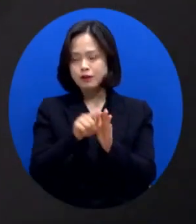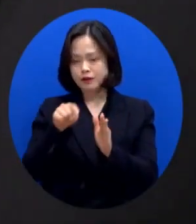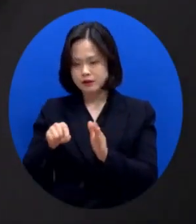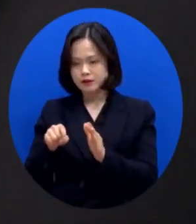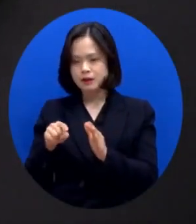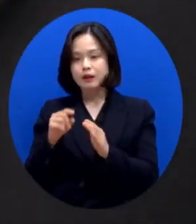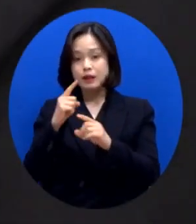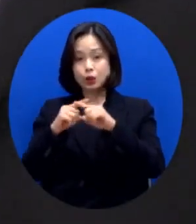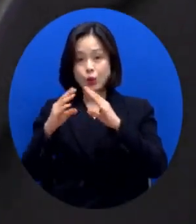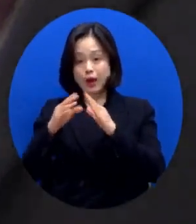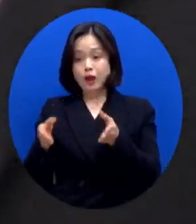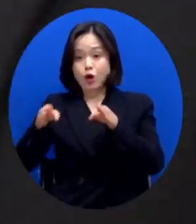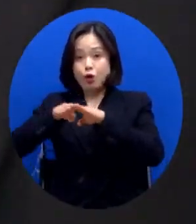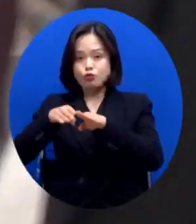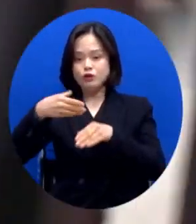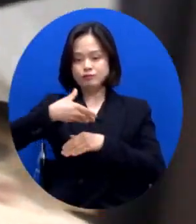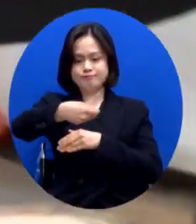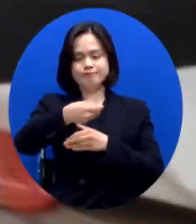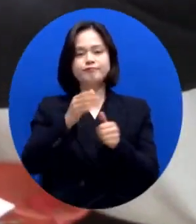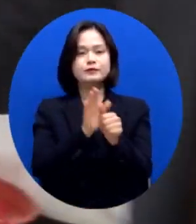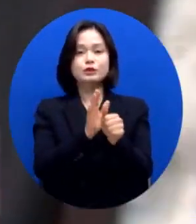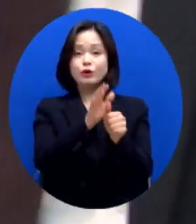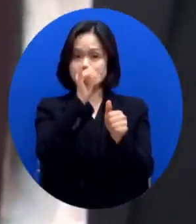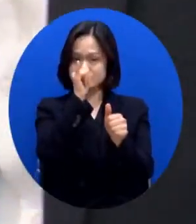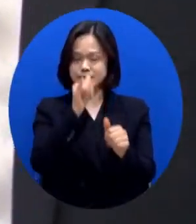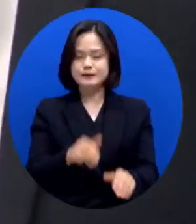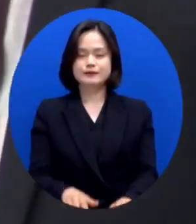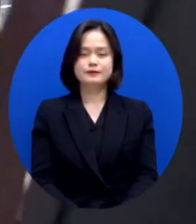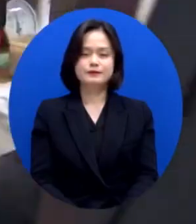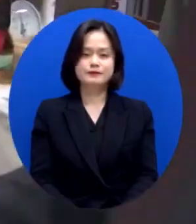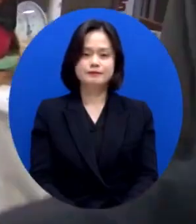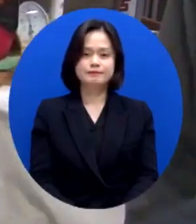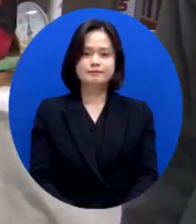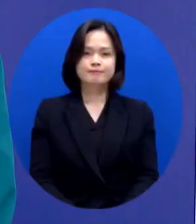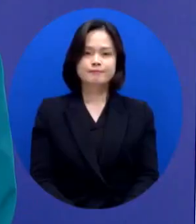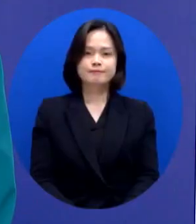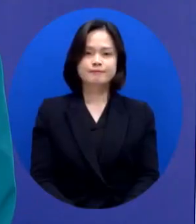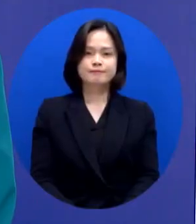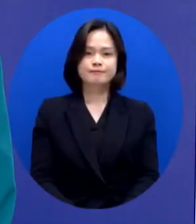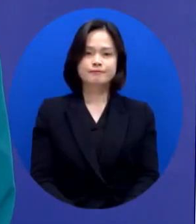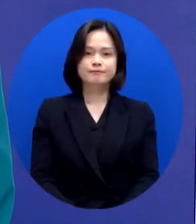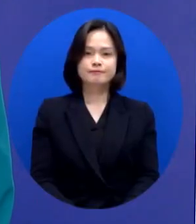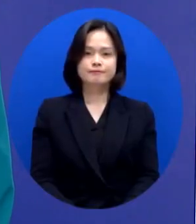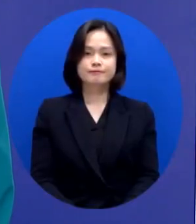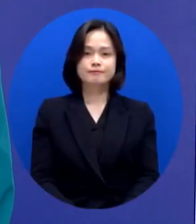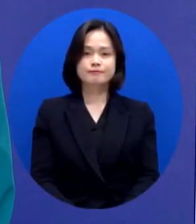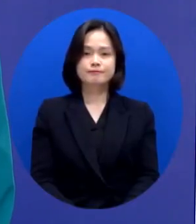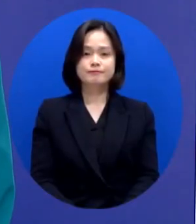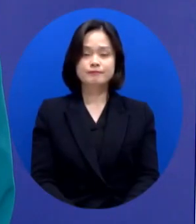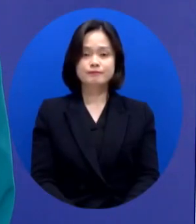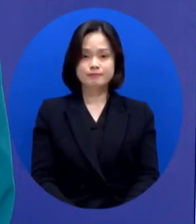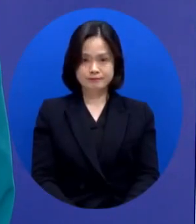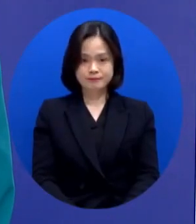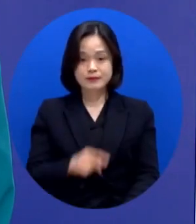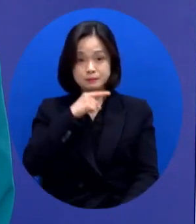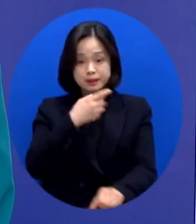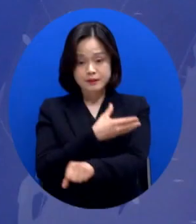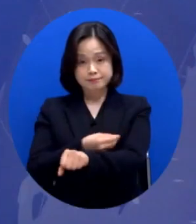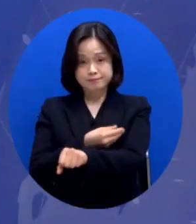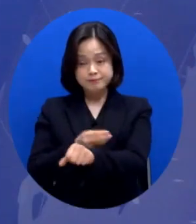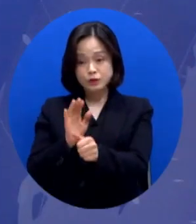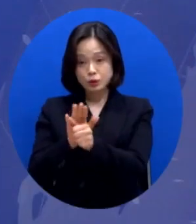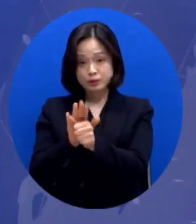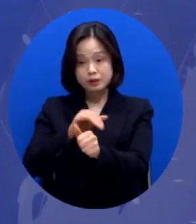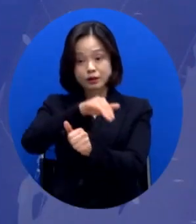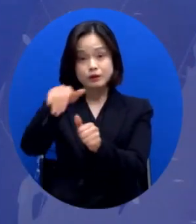등 코로나19 극복을 위해 적극적인 노력을 보여왔습니다. 네. 네, 그렇군요. 현장 분위기는 어땠습니까? 네, 저희